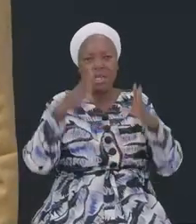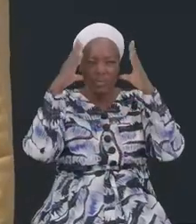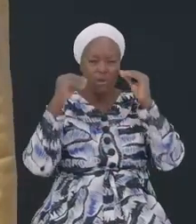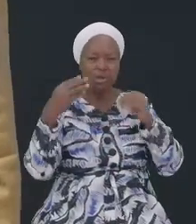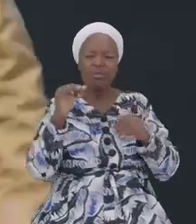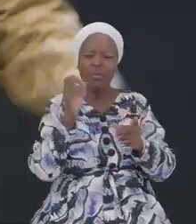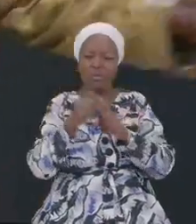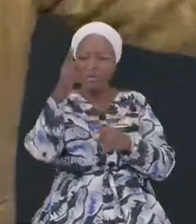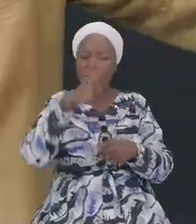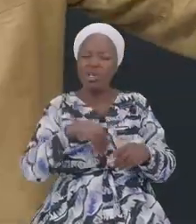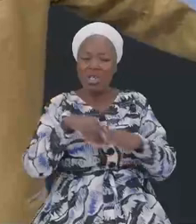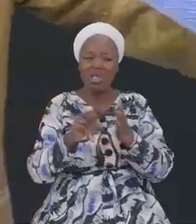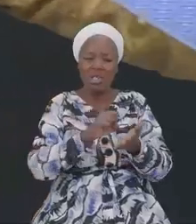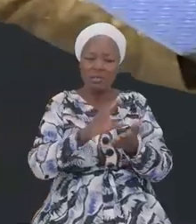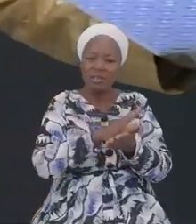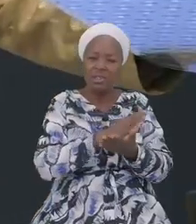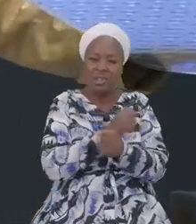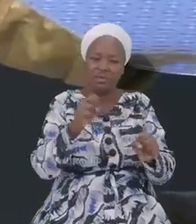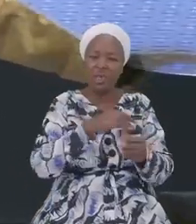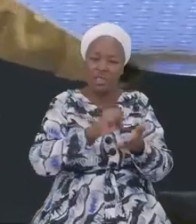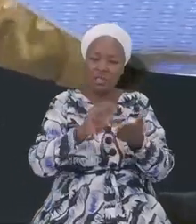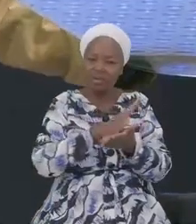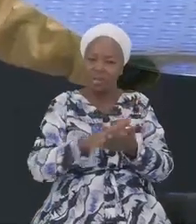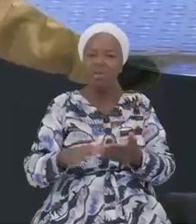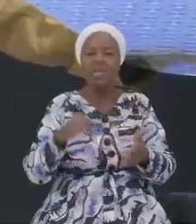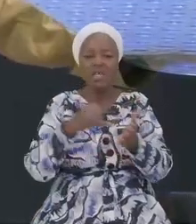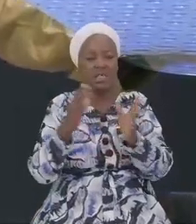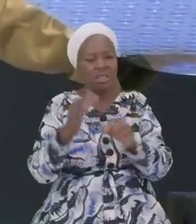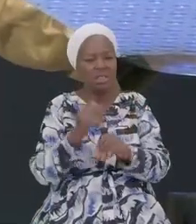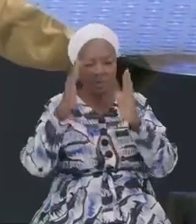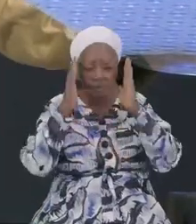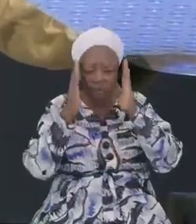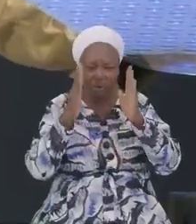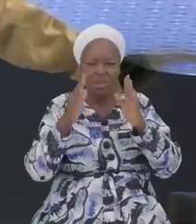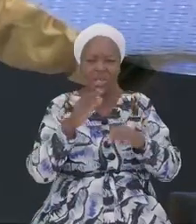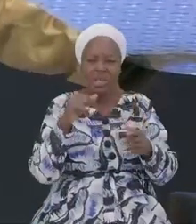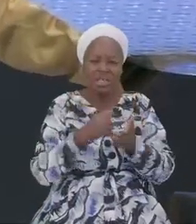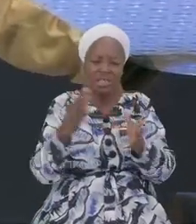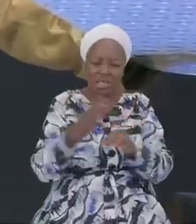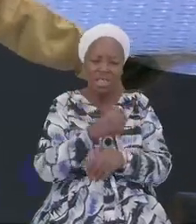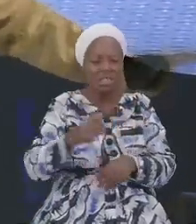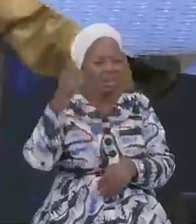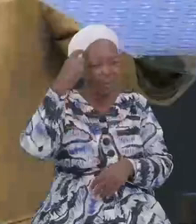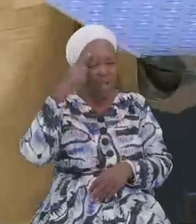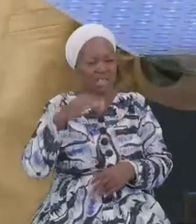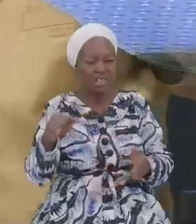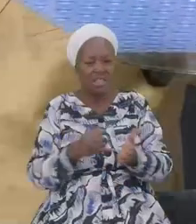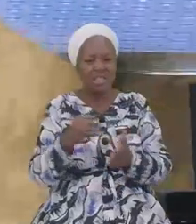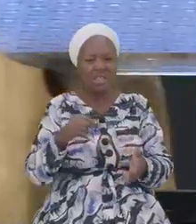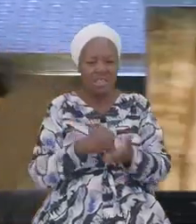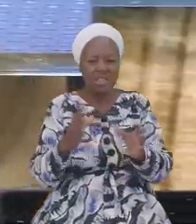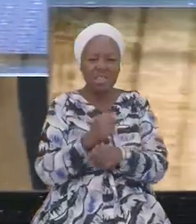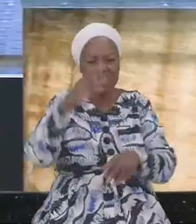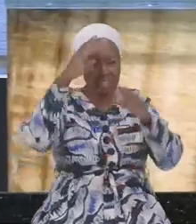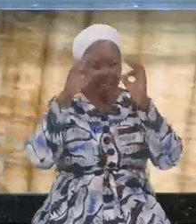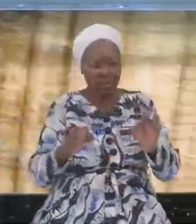avons expérimenté par le salut, la sanctification. Il faut la concentration. Il faut le cœur. Il faut quelque